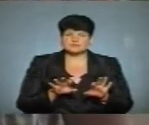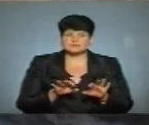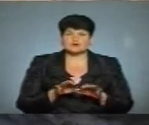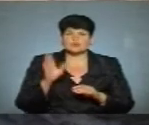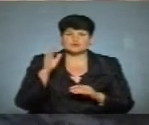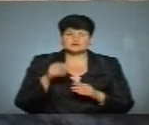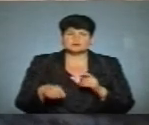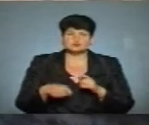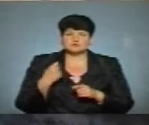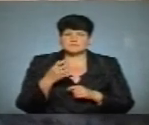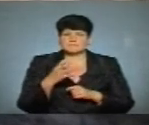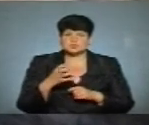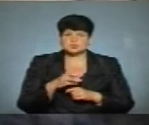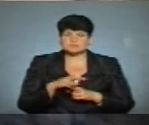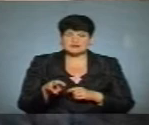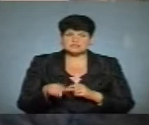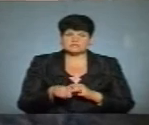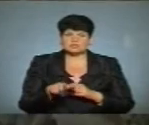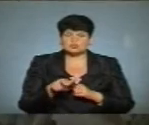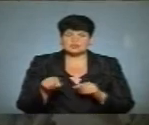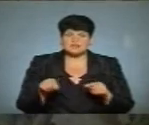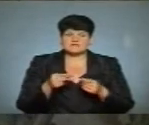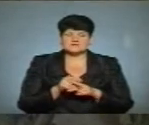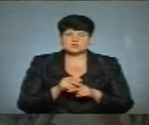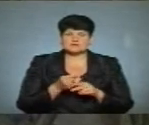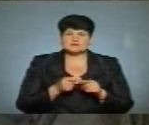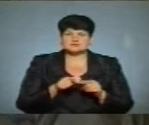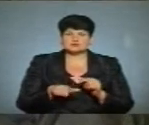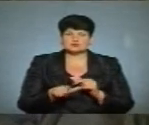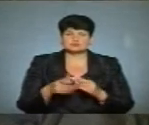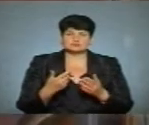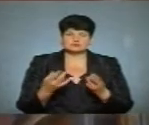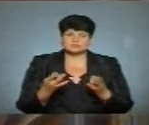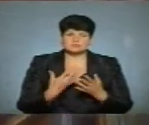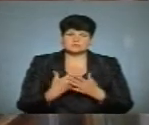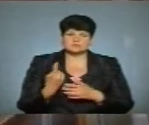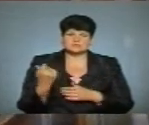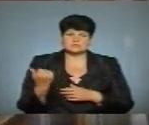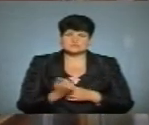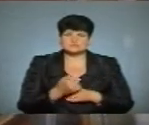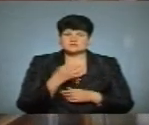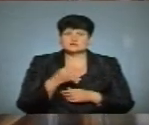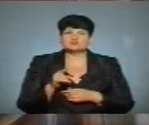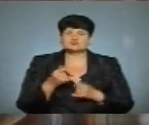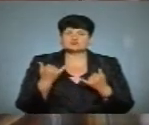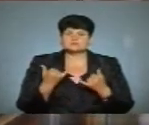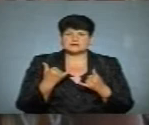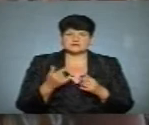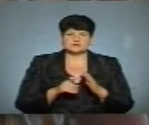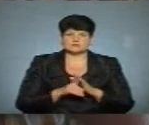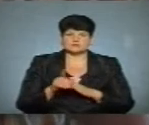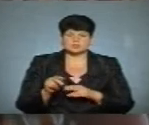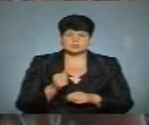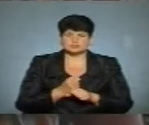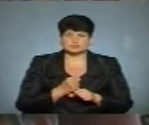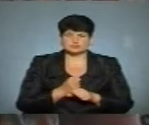вода пошкодила майже 500 метрів дороги. На відновлення цієї ділянки потрібно близько тижня. Він розповів, чому досі не розпочали робіт. В